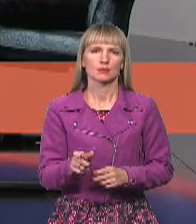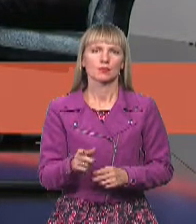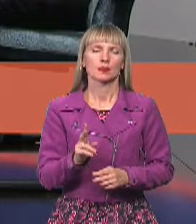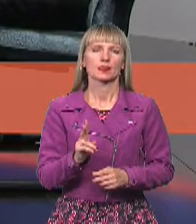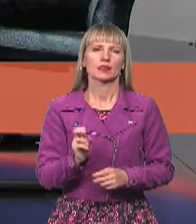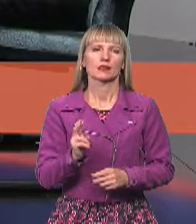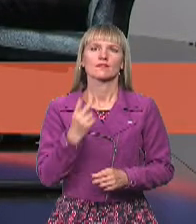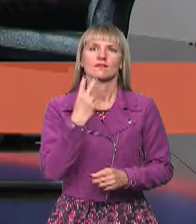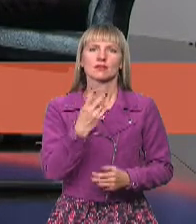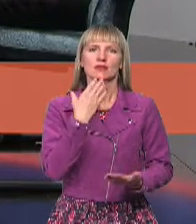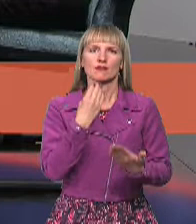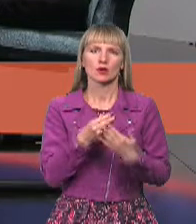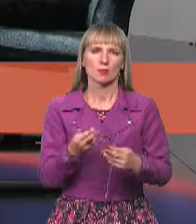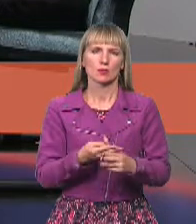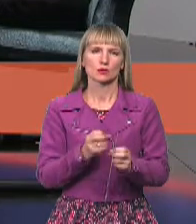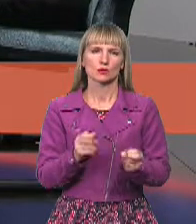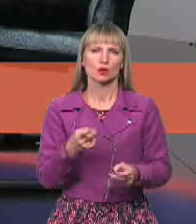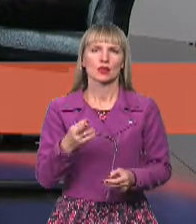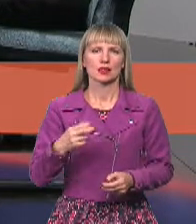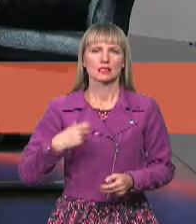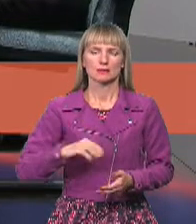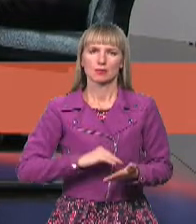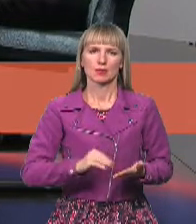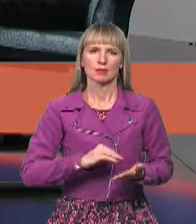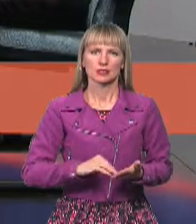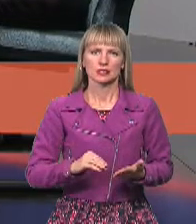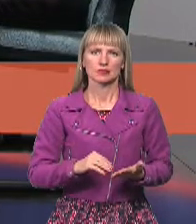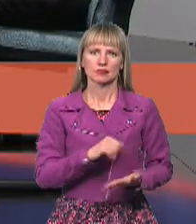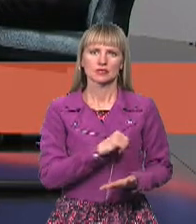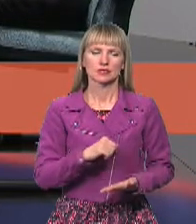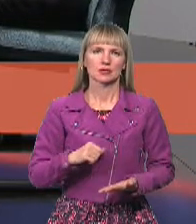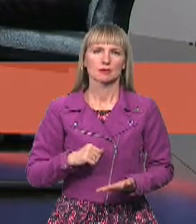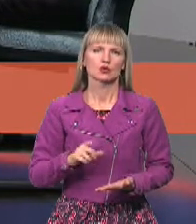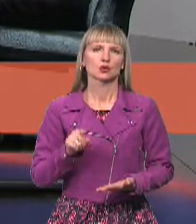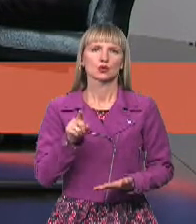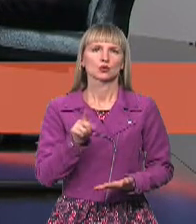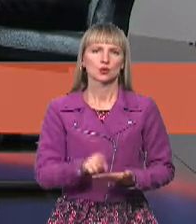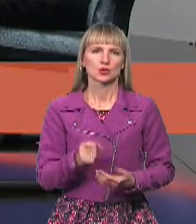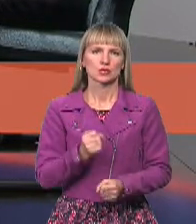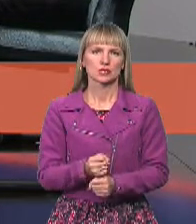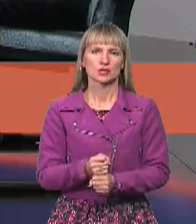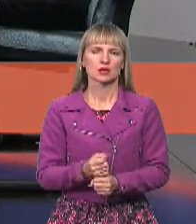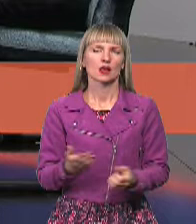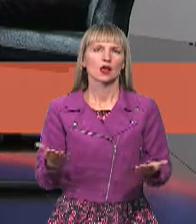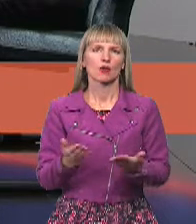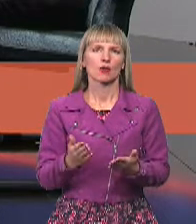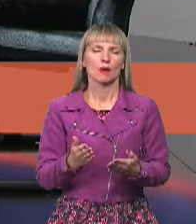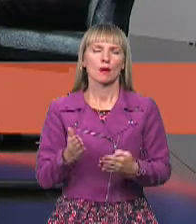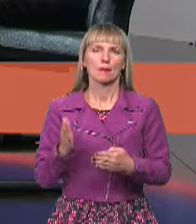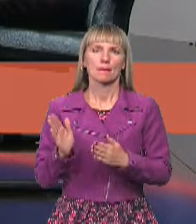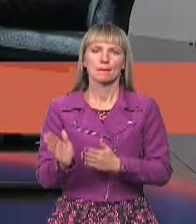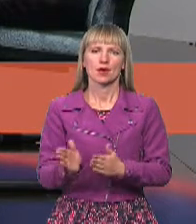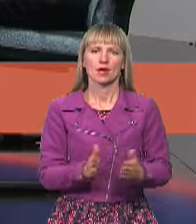как он видит свою безопасность. И он для себя прописывает, что он должен сделать, в какой